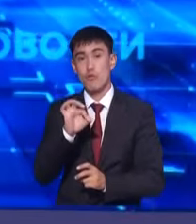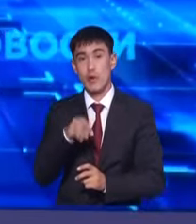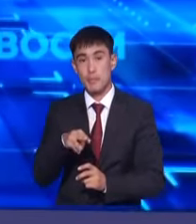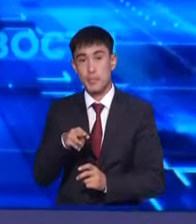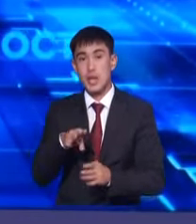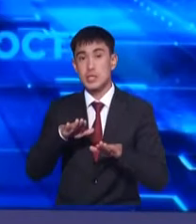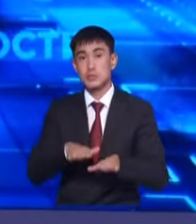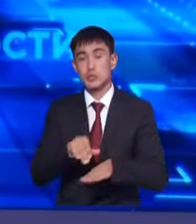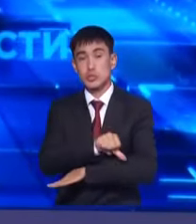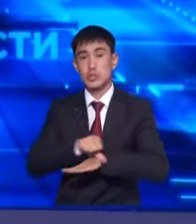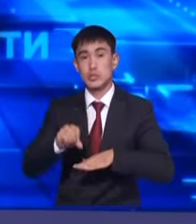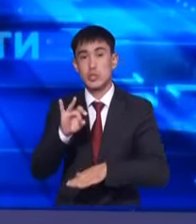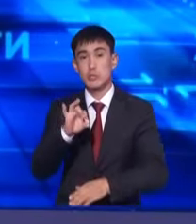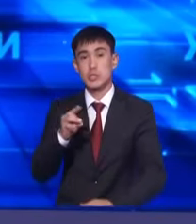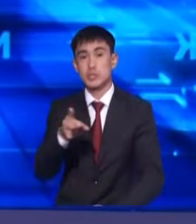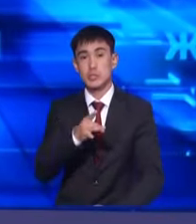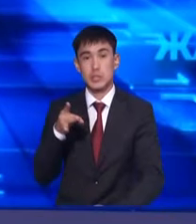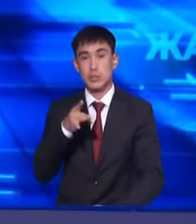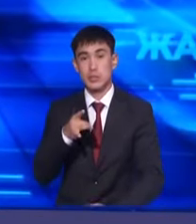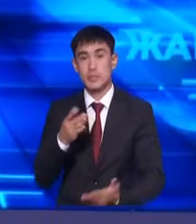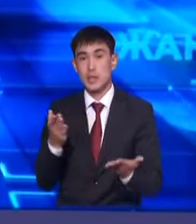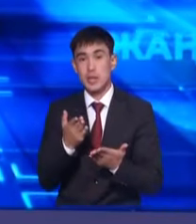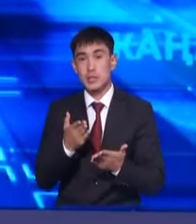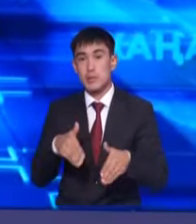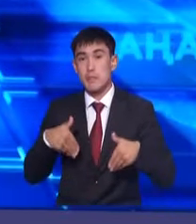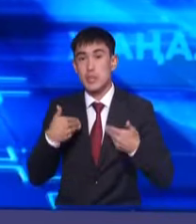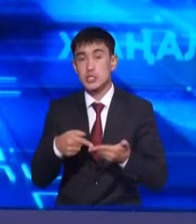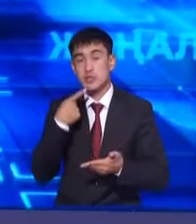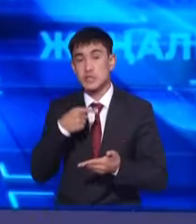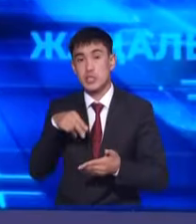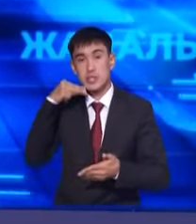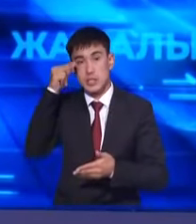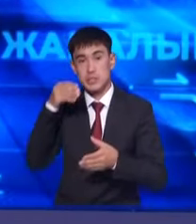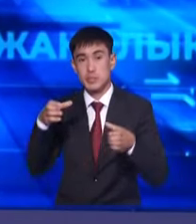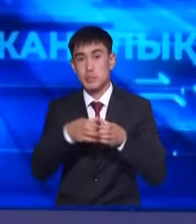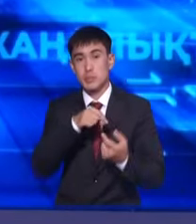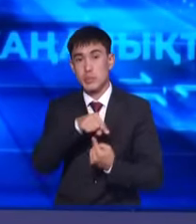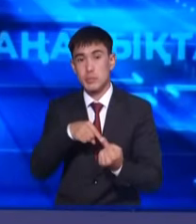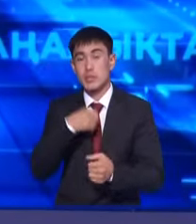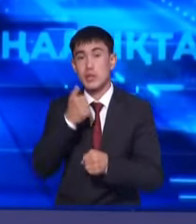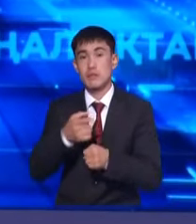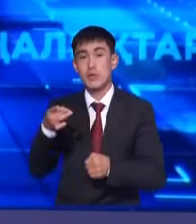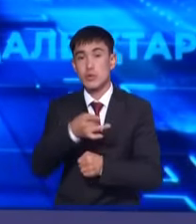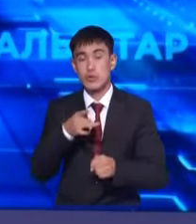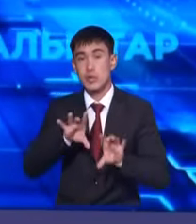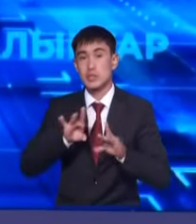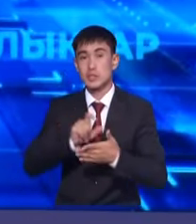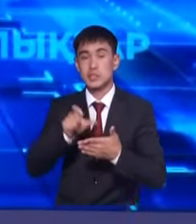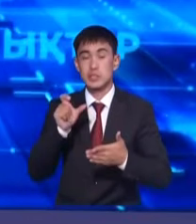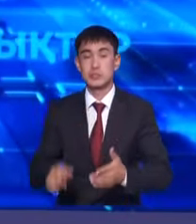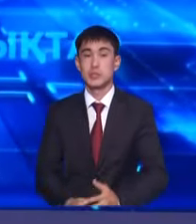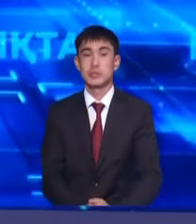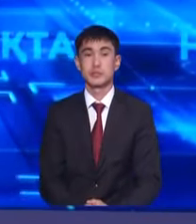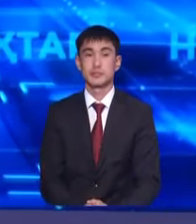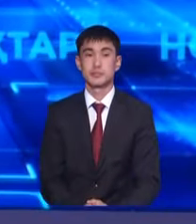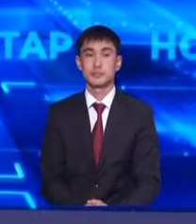«Вольфрам», расположенного на территории Бекшказахского района. Какие еще предложения высказал китайским предпринимателям глава региона,